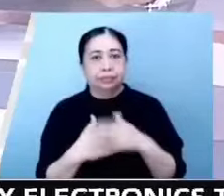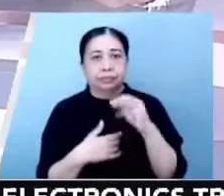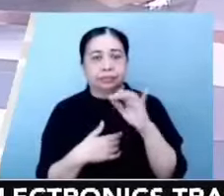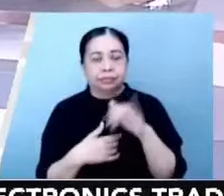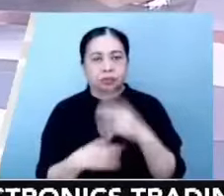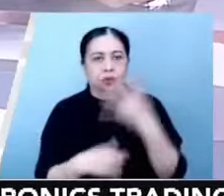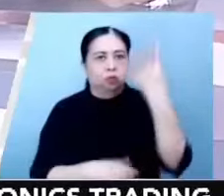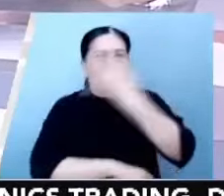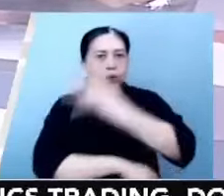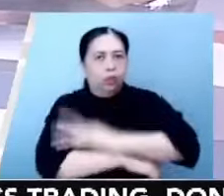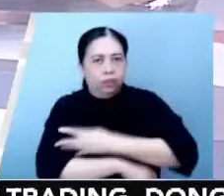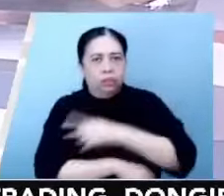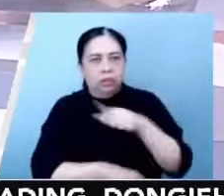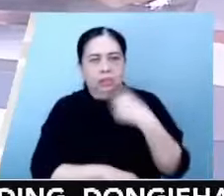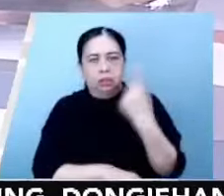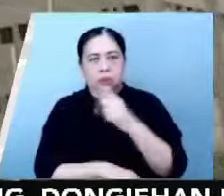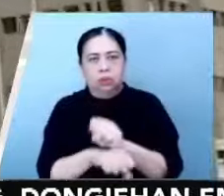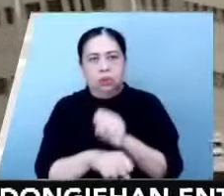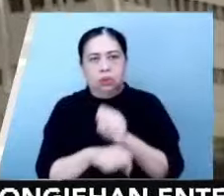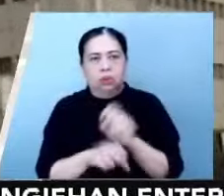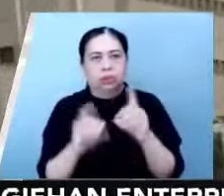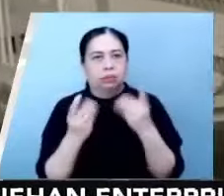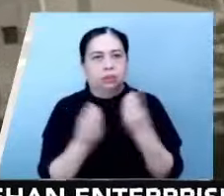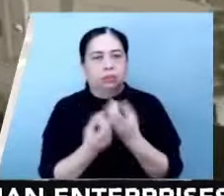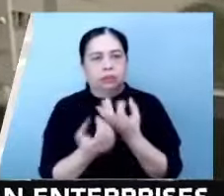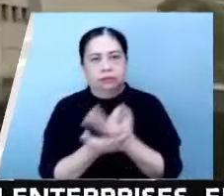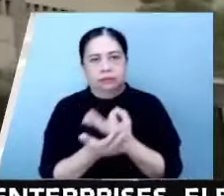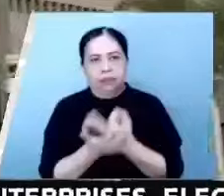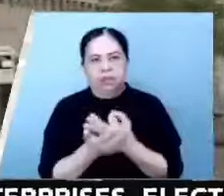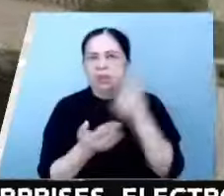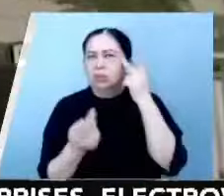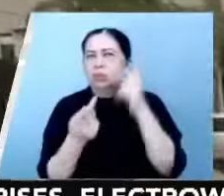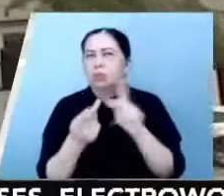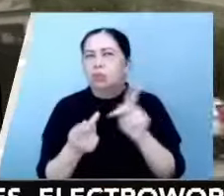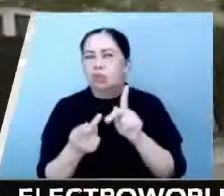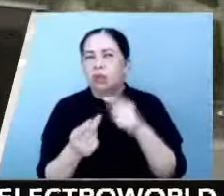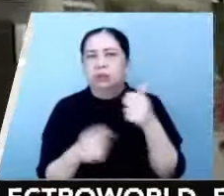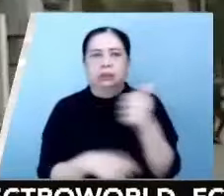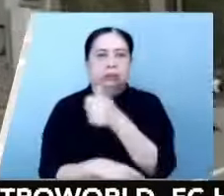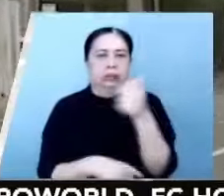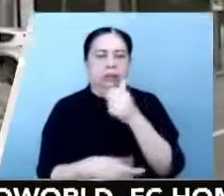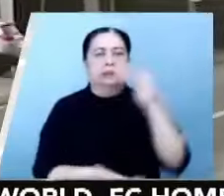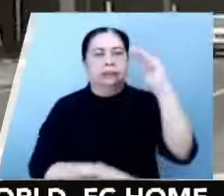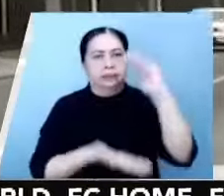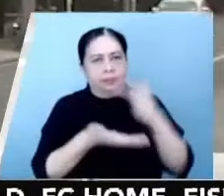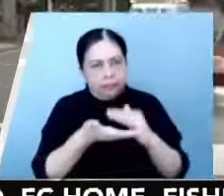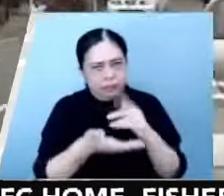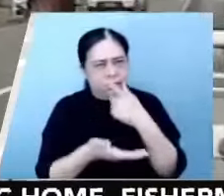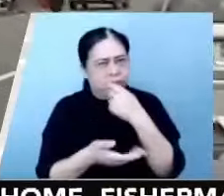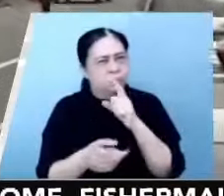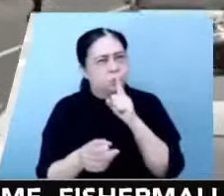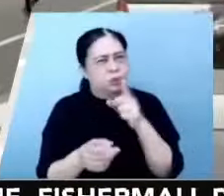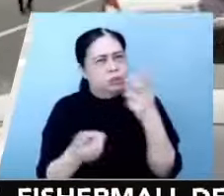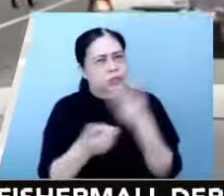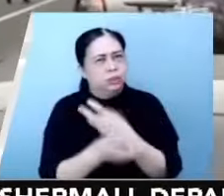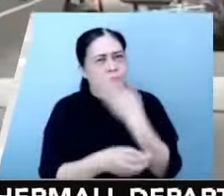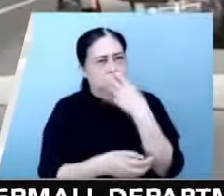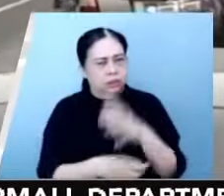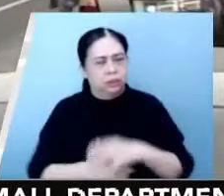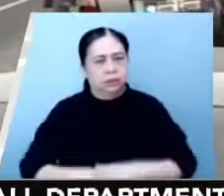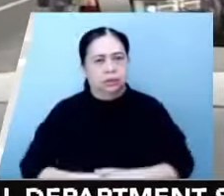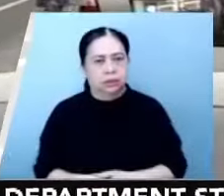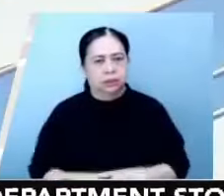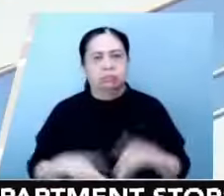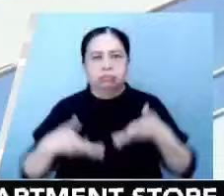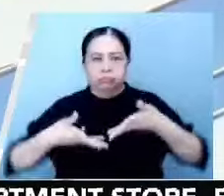Finance. Ayon sa kagawaran, layan itong mabawasan ang pagbiyahe ng kanilang mga empleyado sa gitna ng matinding init. Pinapayagan naman ng